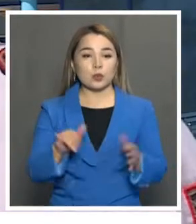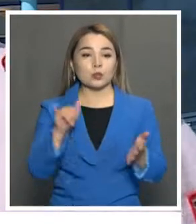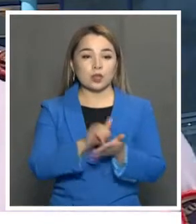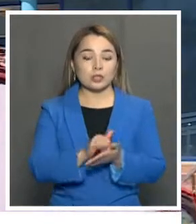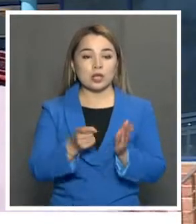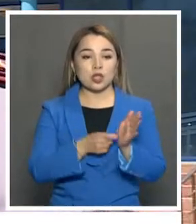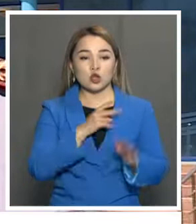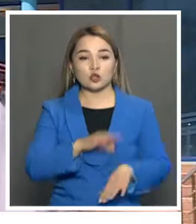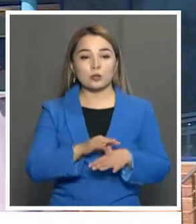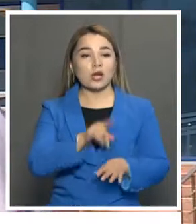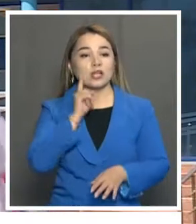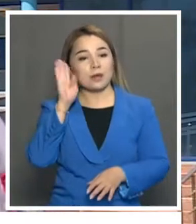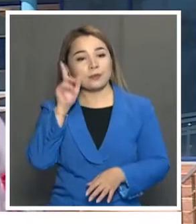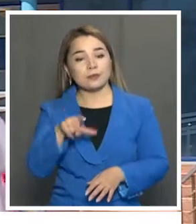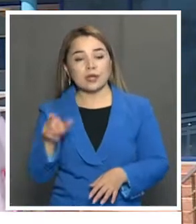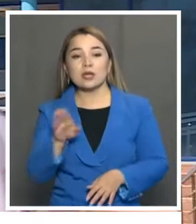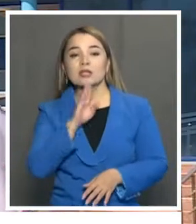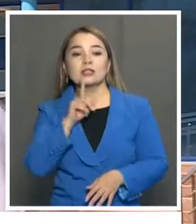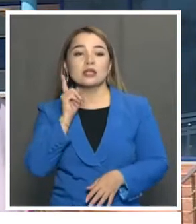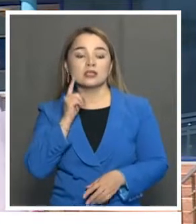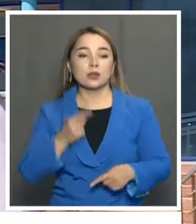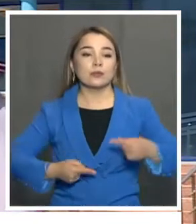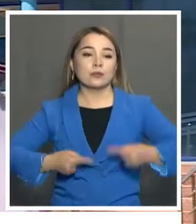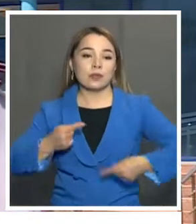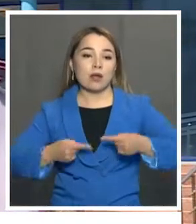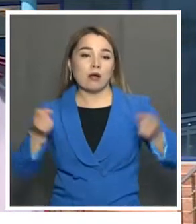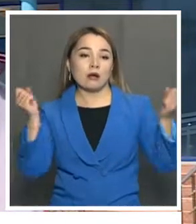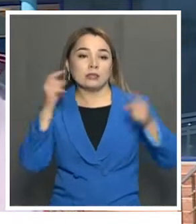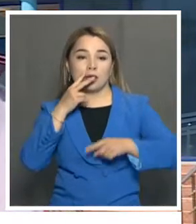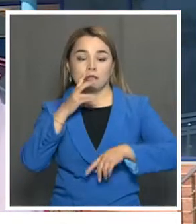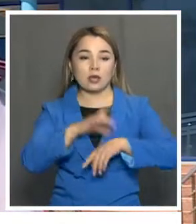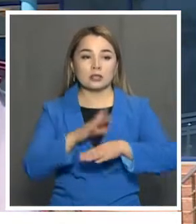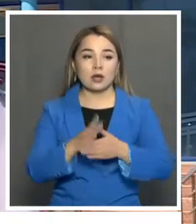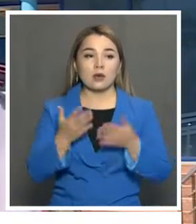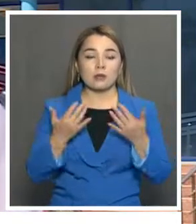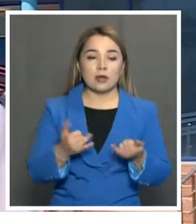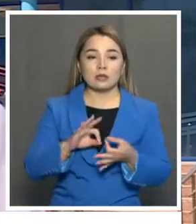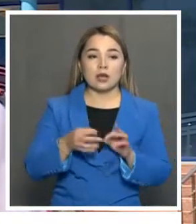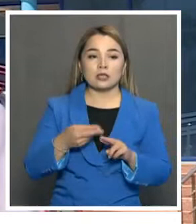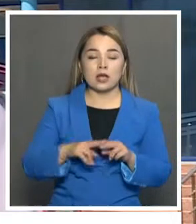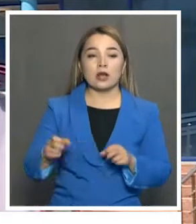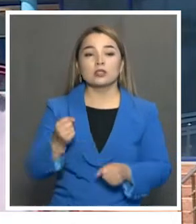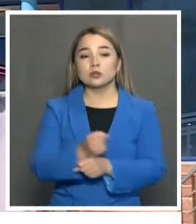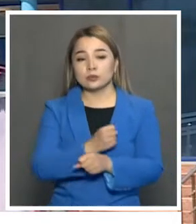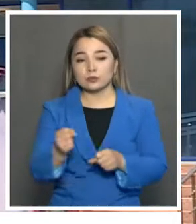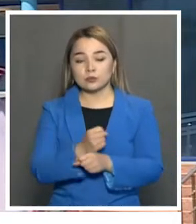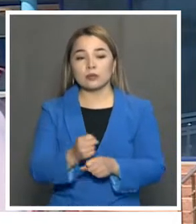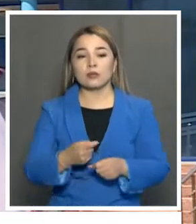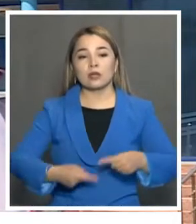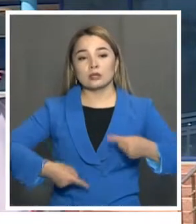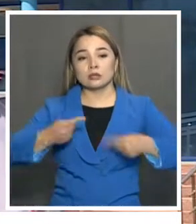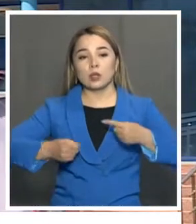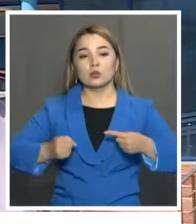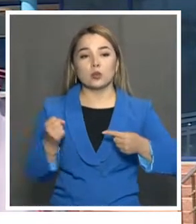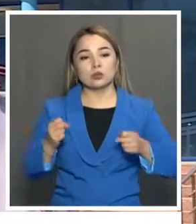Тергеу барысында жас жігіттердің бір бойжеткен үшін сөзге келген анықталды. Оның соңы төбелеске ұласып, жанжалға қасындағы достары да